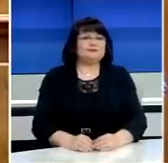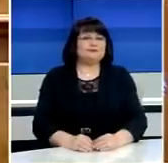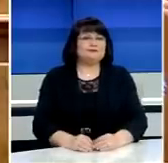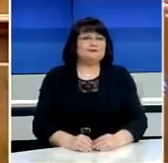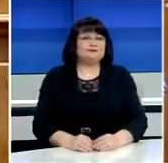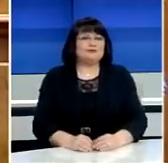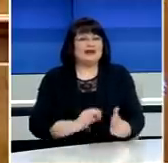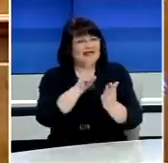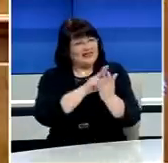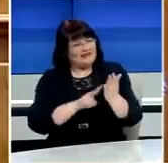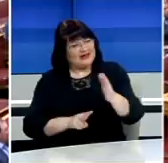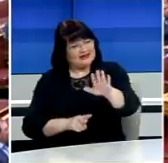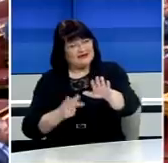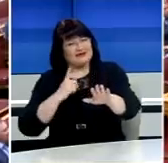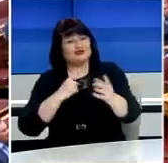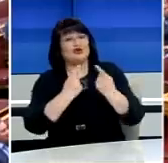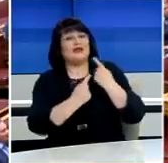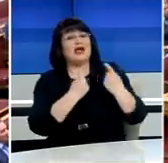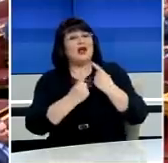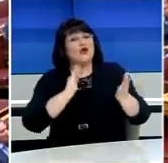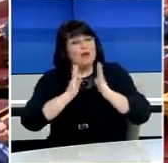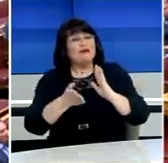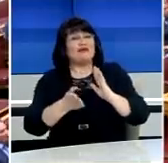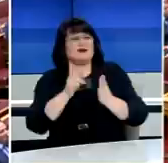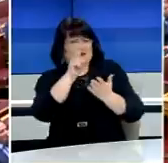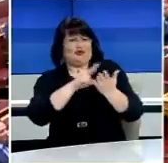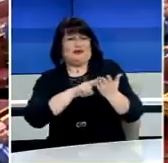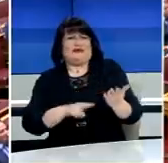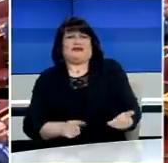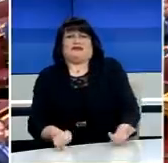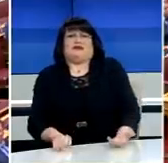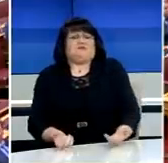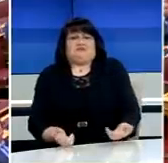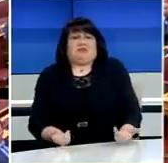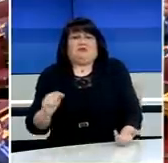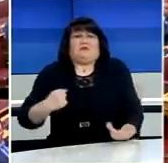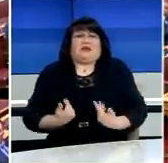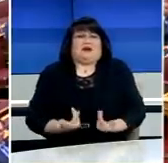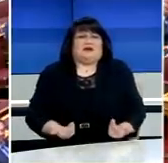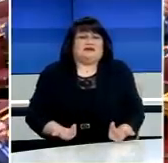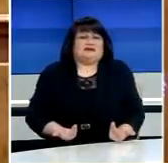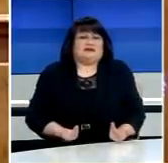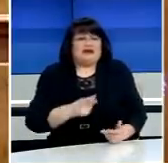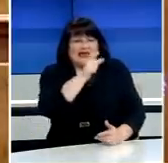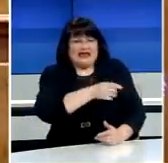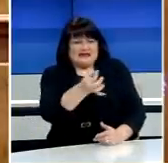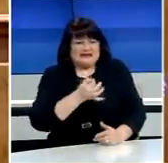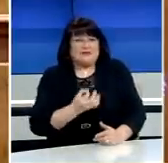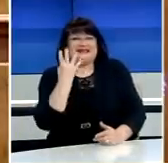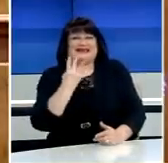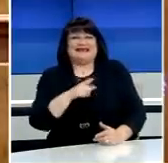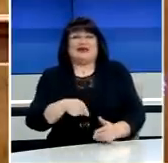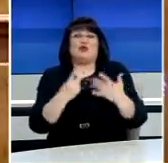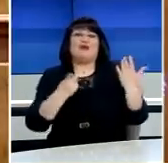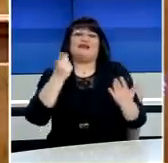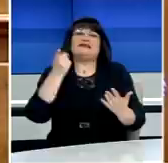Εντάξει, ας το διαβάσει, δεν πειράζει, εδώ κάνουμε και διάλογο ζωντανό, αυτό είναι το ωραίο της Βουλής. Σημαίνει λοιπόν, όταν εσείς προβλέπετε 4,7 έλλειμμα, που